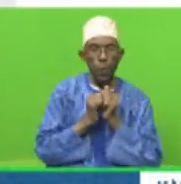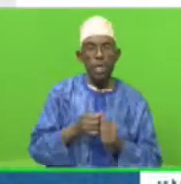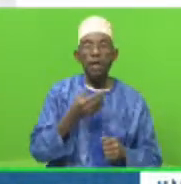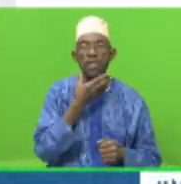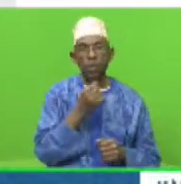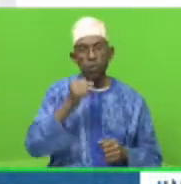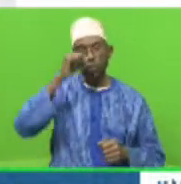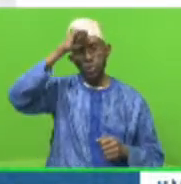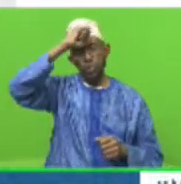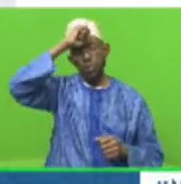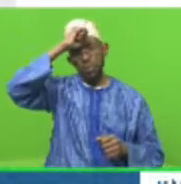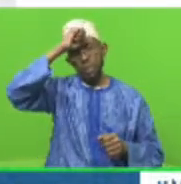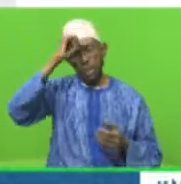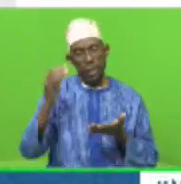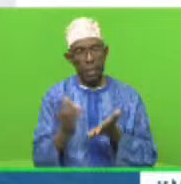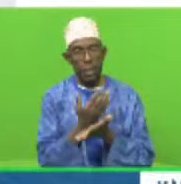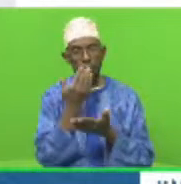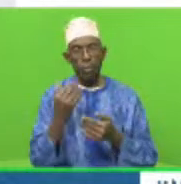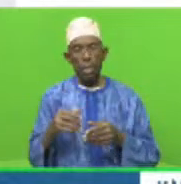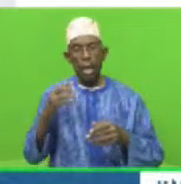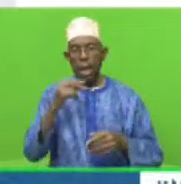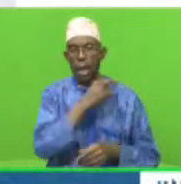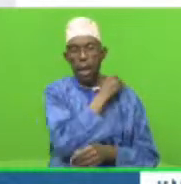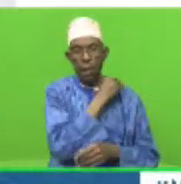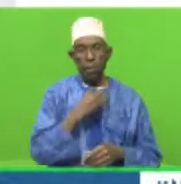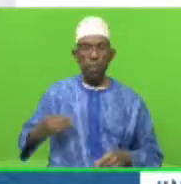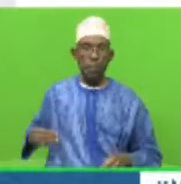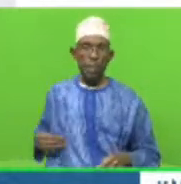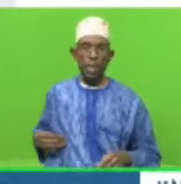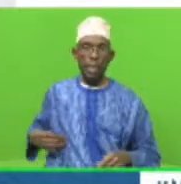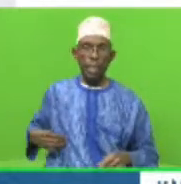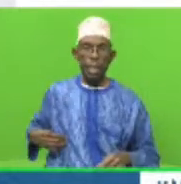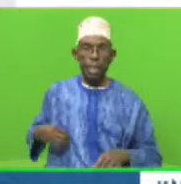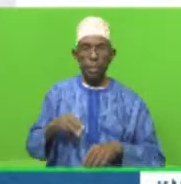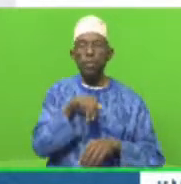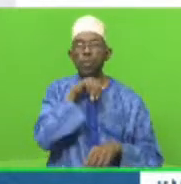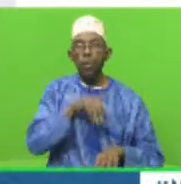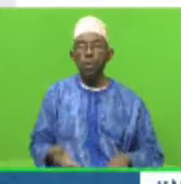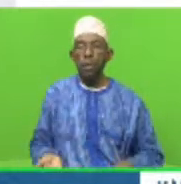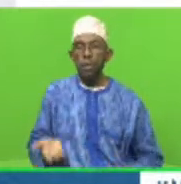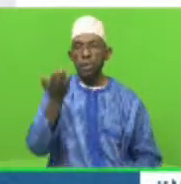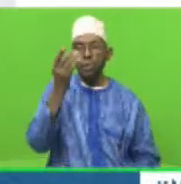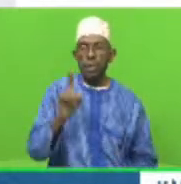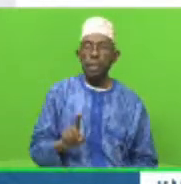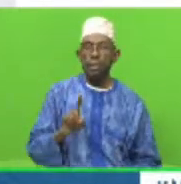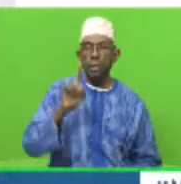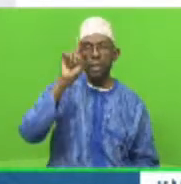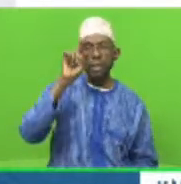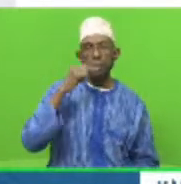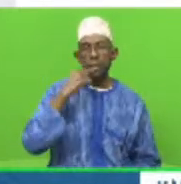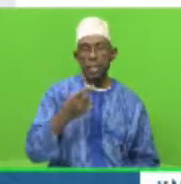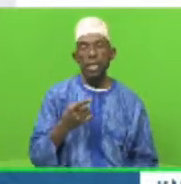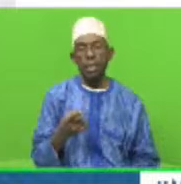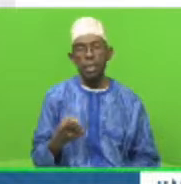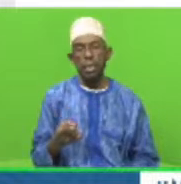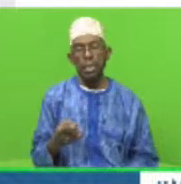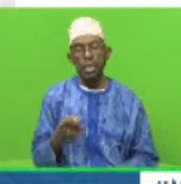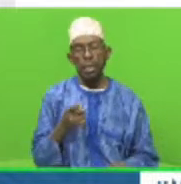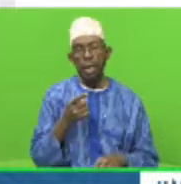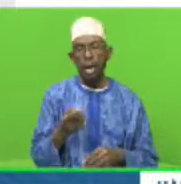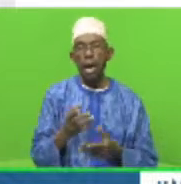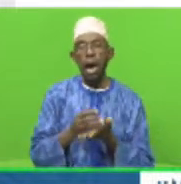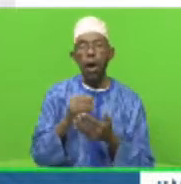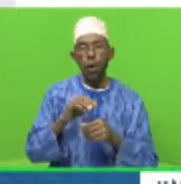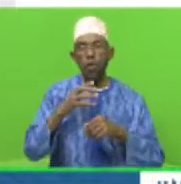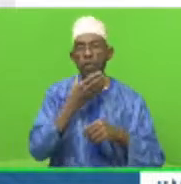جهل بن هشام في بعض أزقة مكة، إذ لقينا رسول الله صلى الله عليه وسلم فقال لأبي جهل: يا